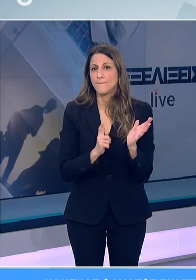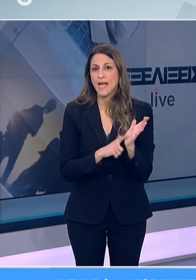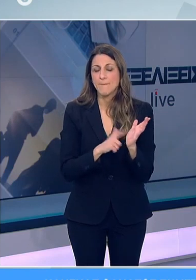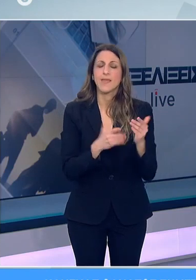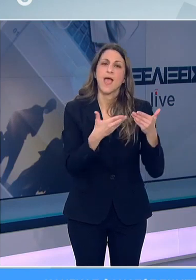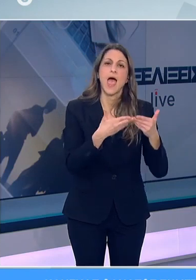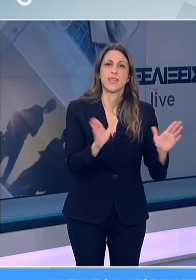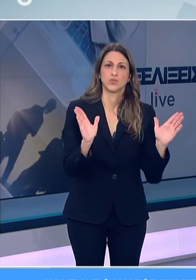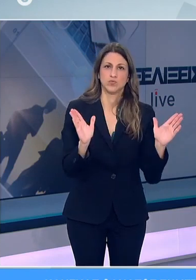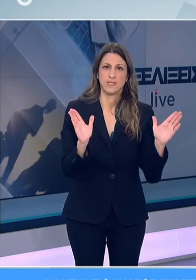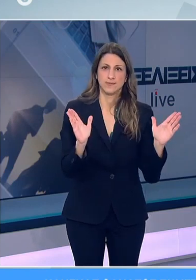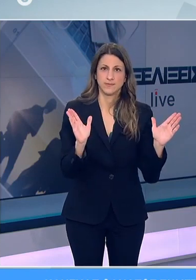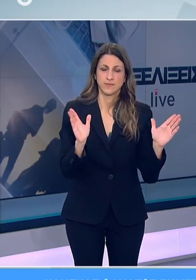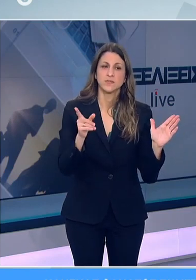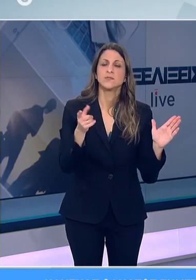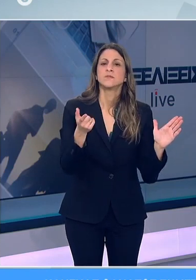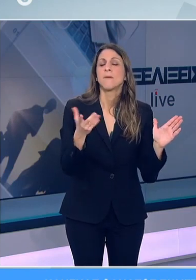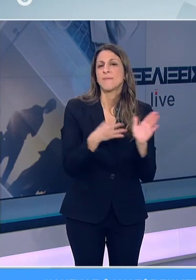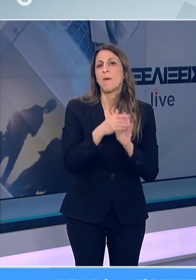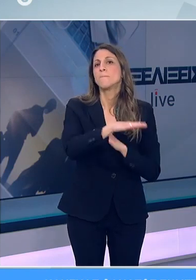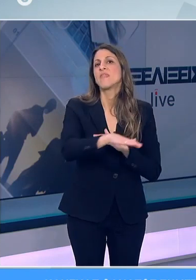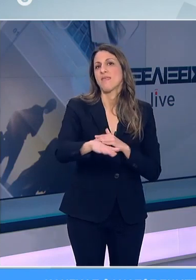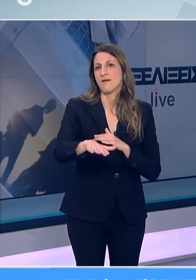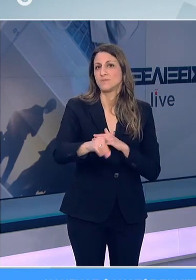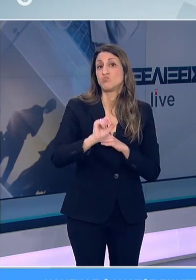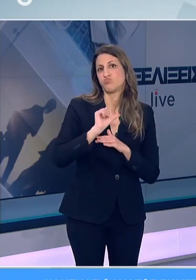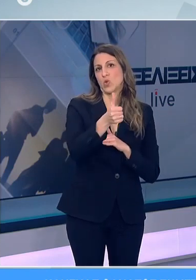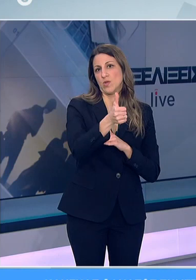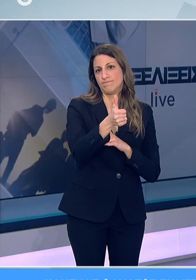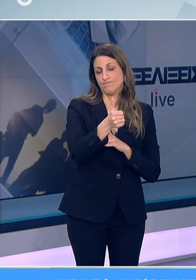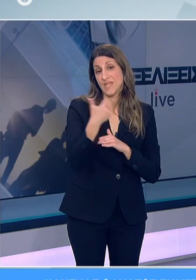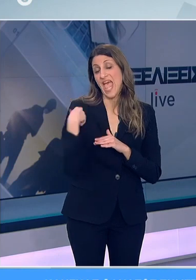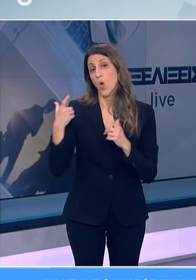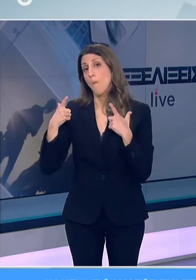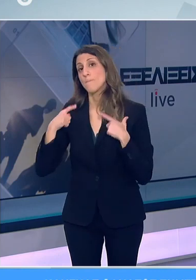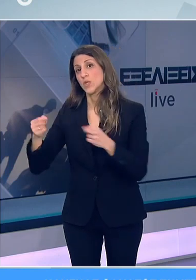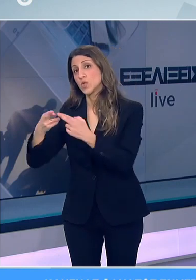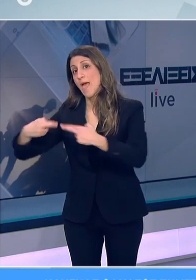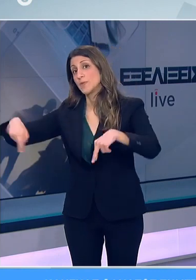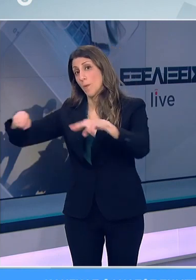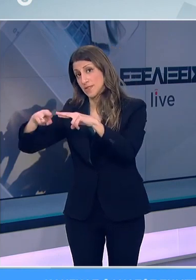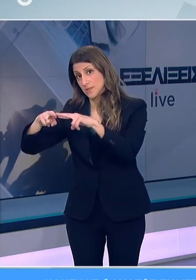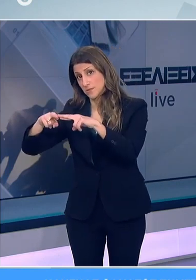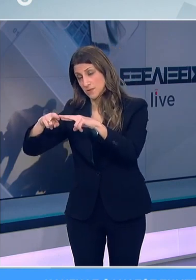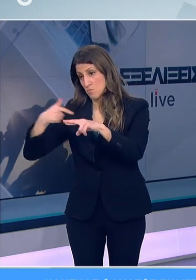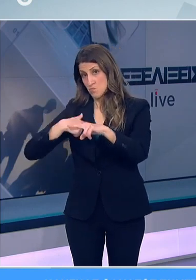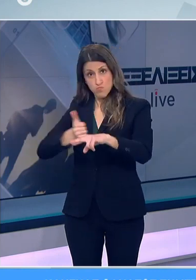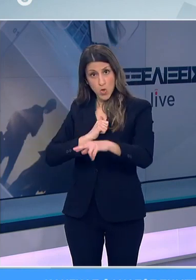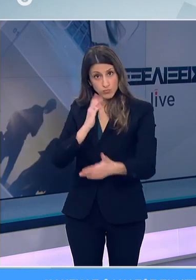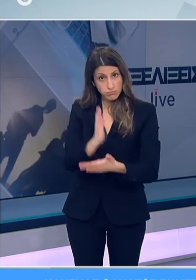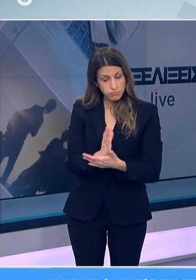από τις λιγότερο ευπαθείς ομάδες, όπως είναι τα παιδιά. Παρ' όλα αυτά, είμαι μέλος μιας επιτροπής, το συζητούμε. Τα κριτήρια